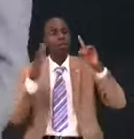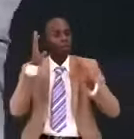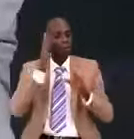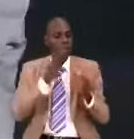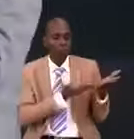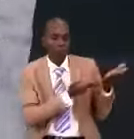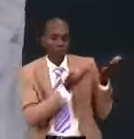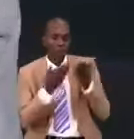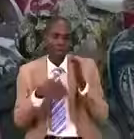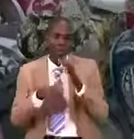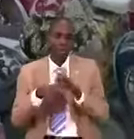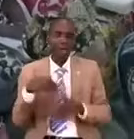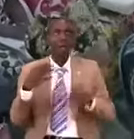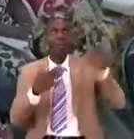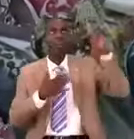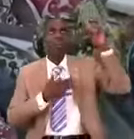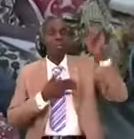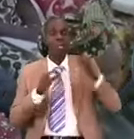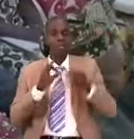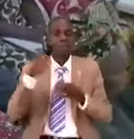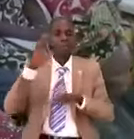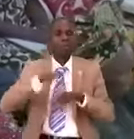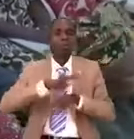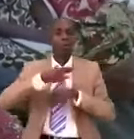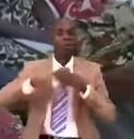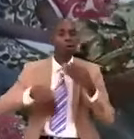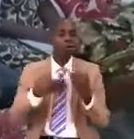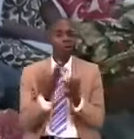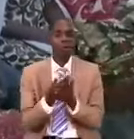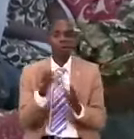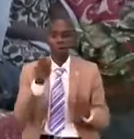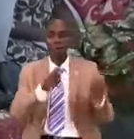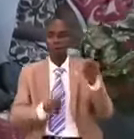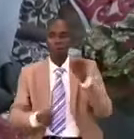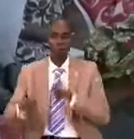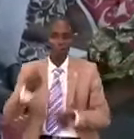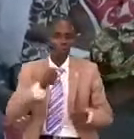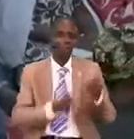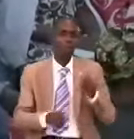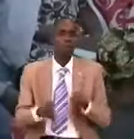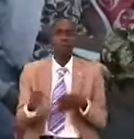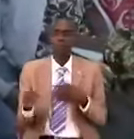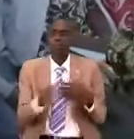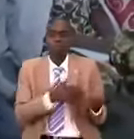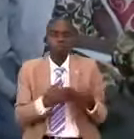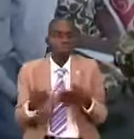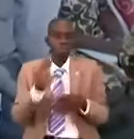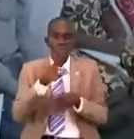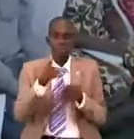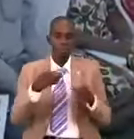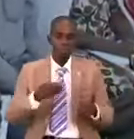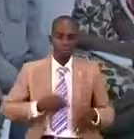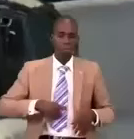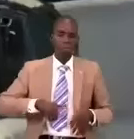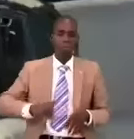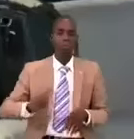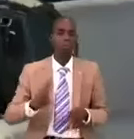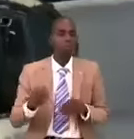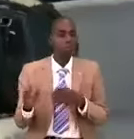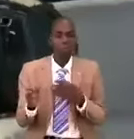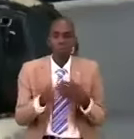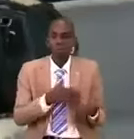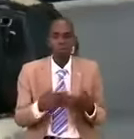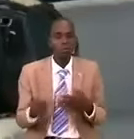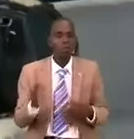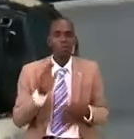quel que soit la dénomination et quel que soit l'église à laquelle